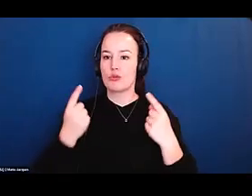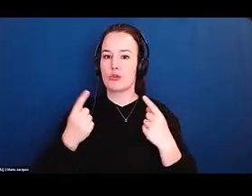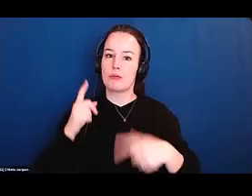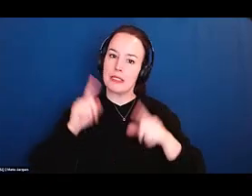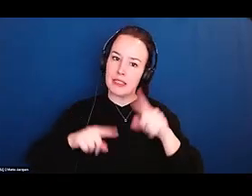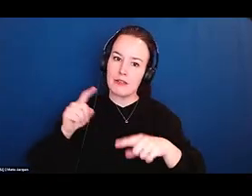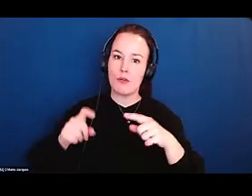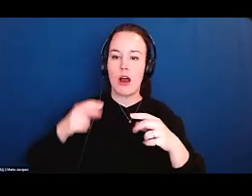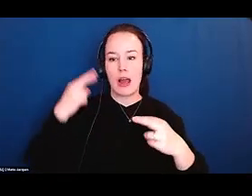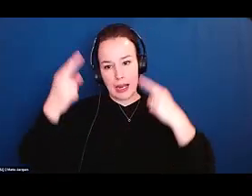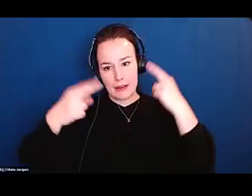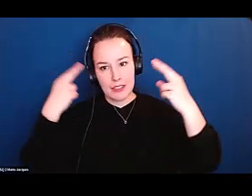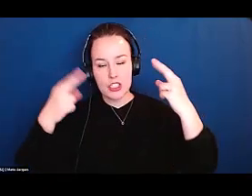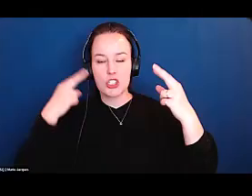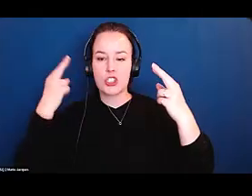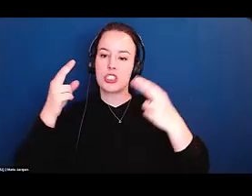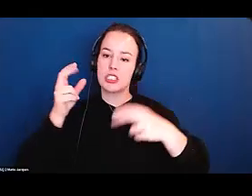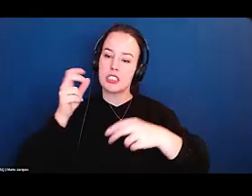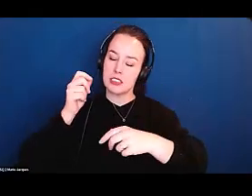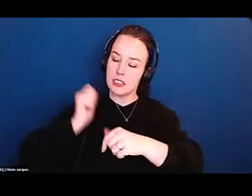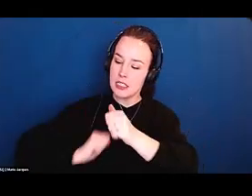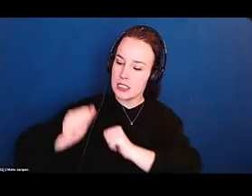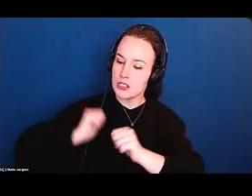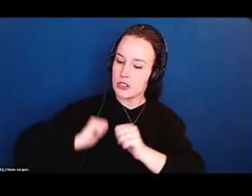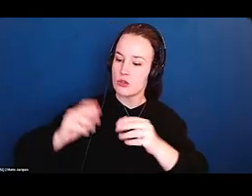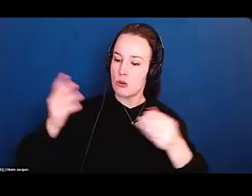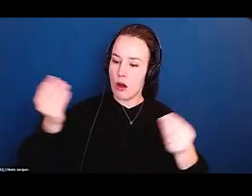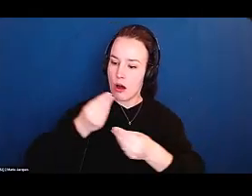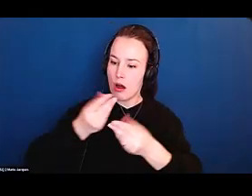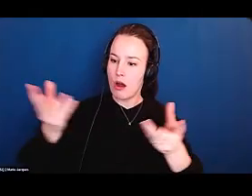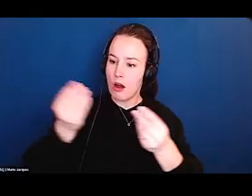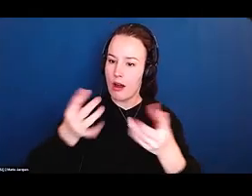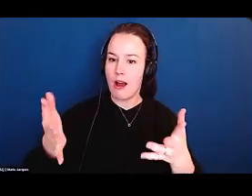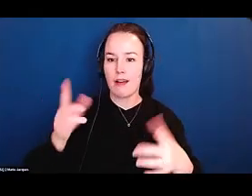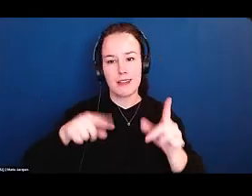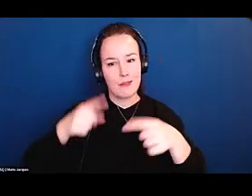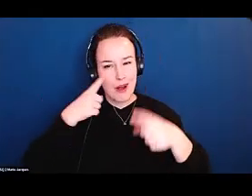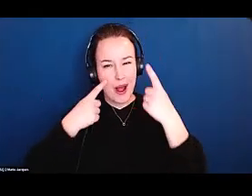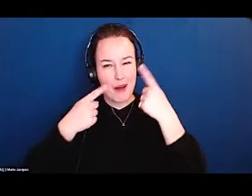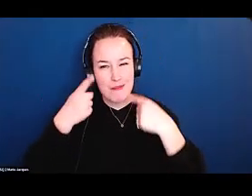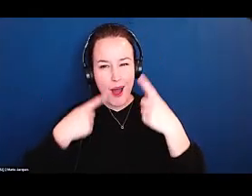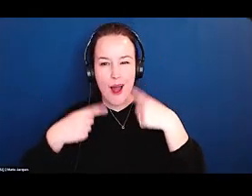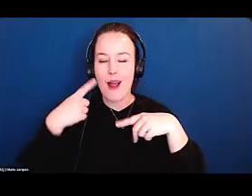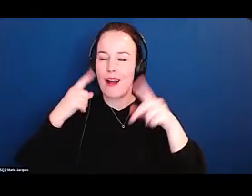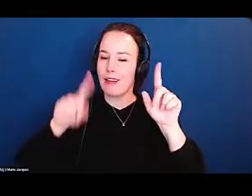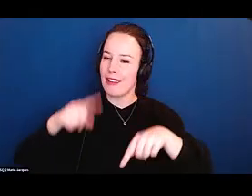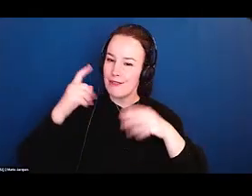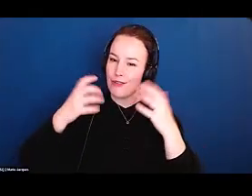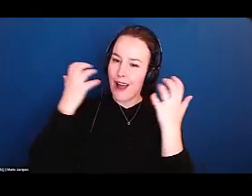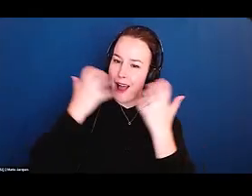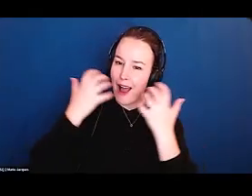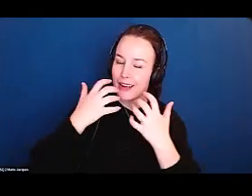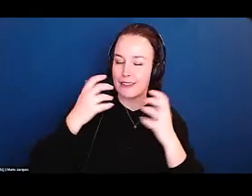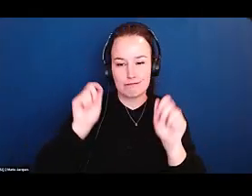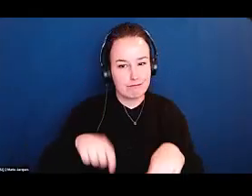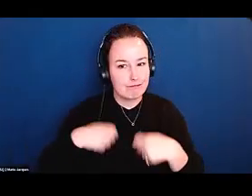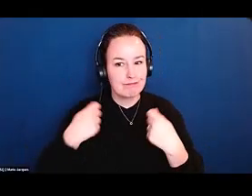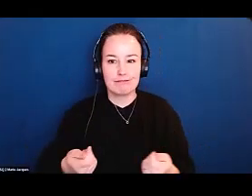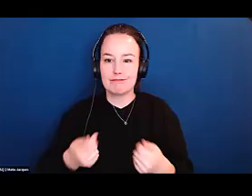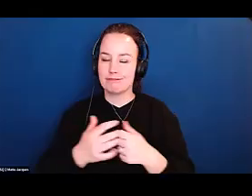Souvent, il faut parler, réfléchir, partager des histoires. Il faut aussi pleurer, il faut aussi rire.